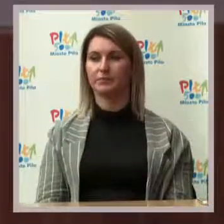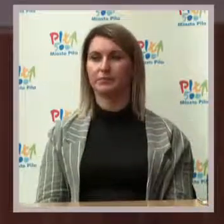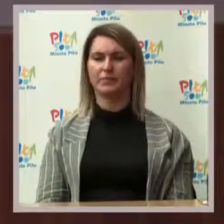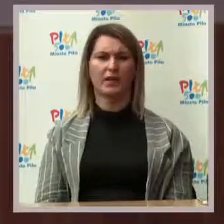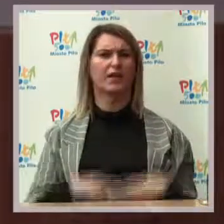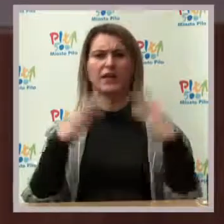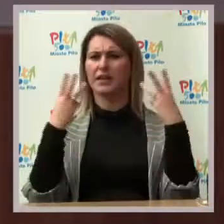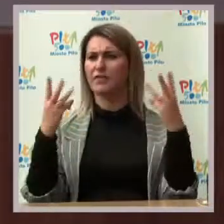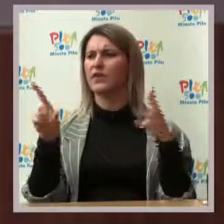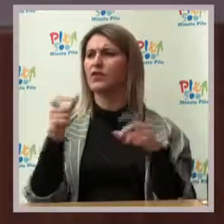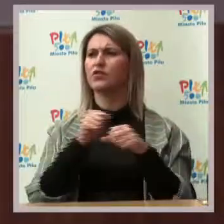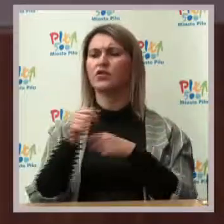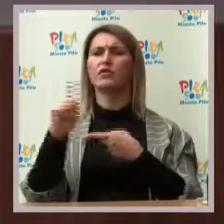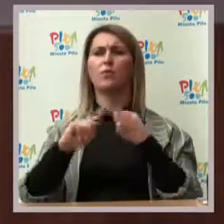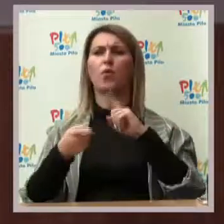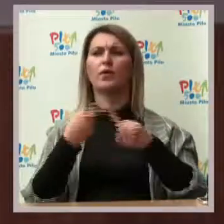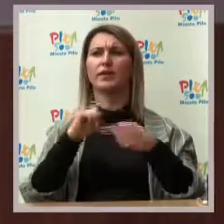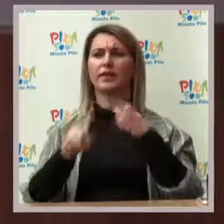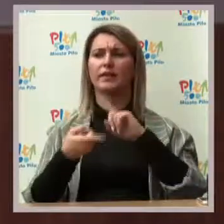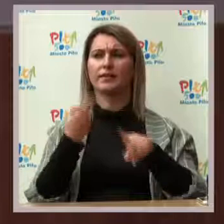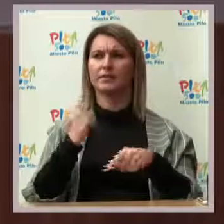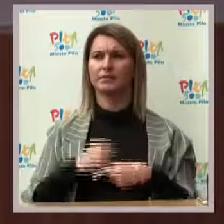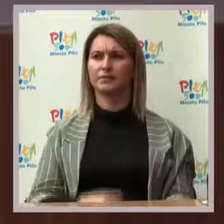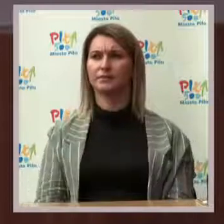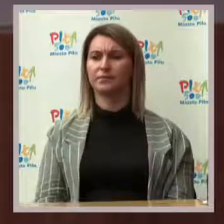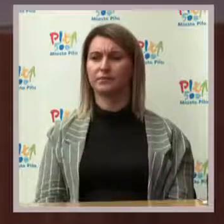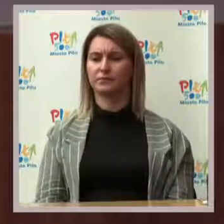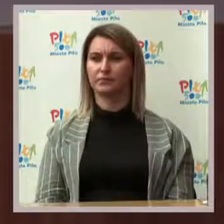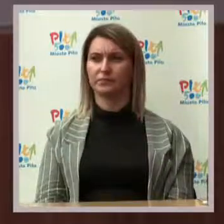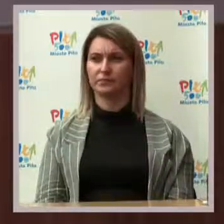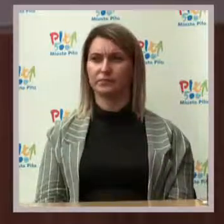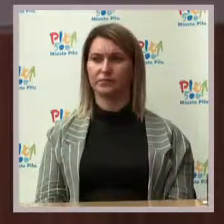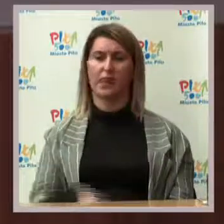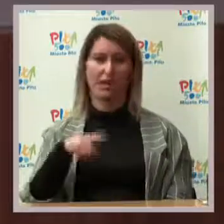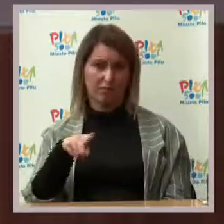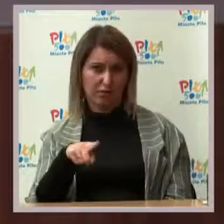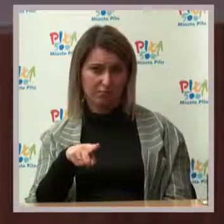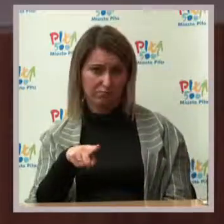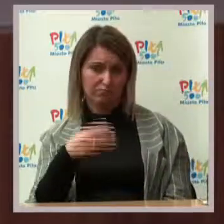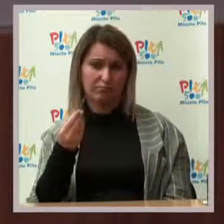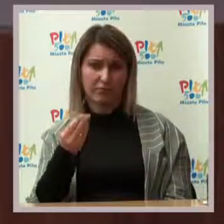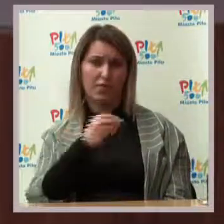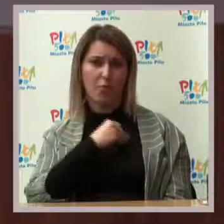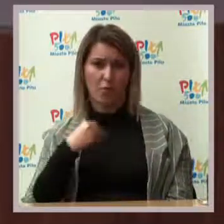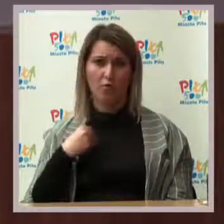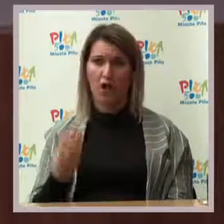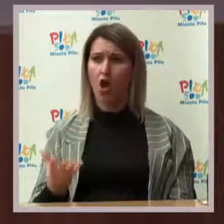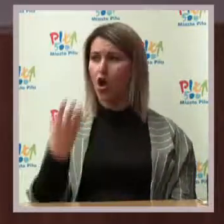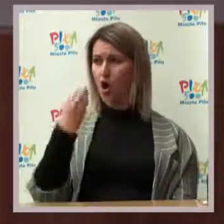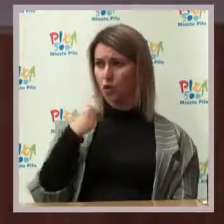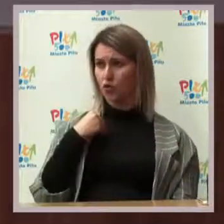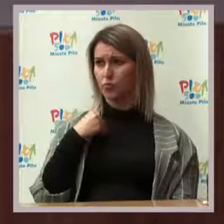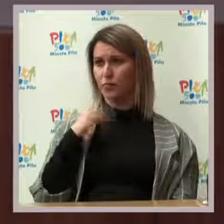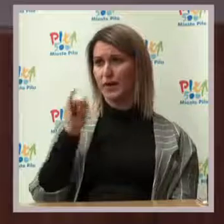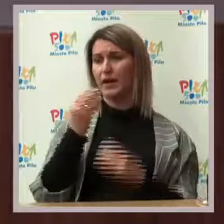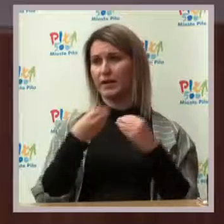polityce się dzieje, to mam nadzieję, że tych pieniędzy Polska dostanie jak najwięcej,